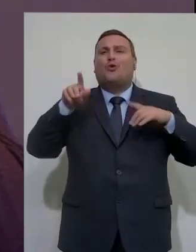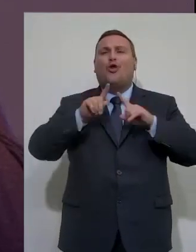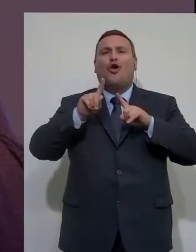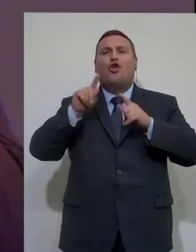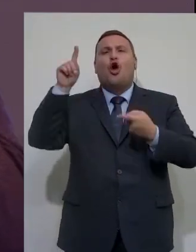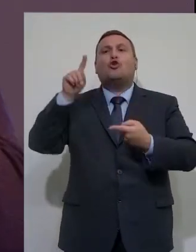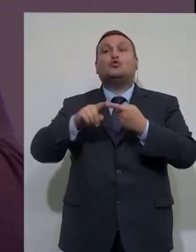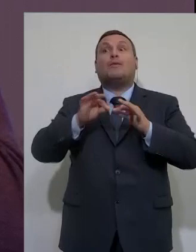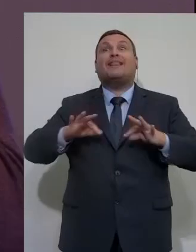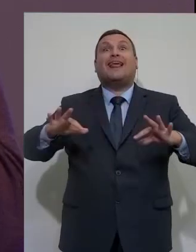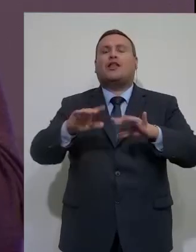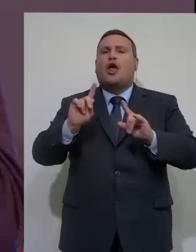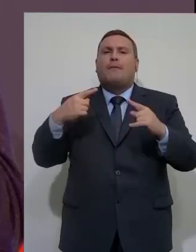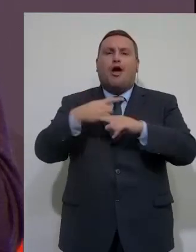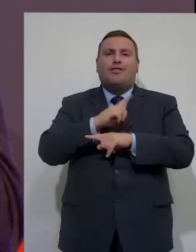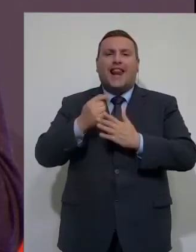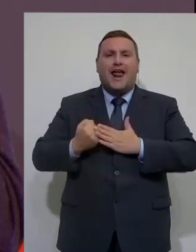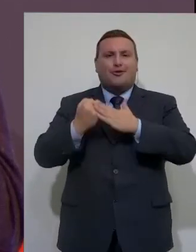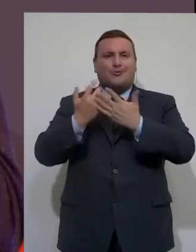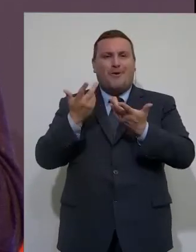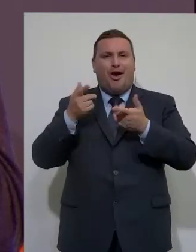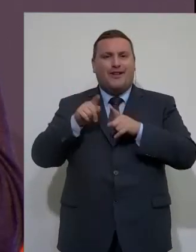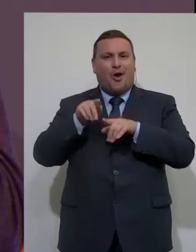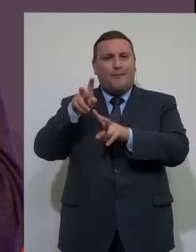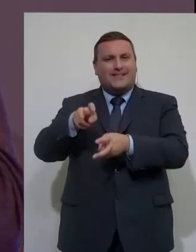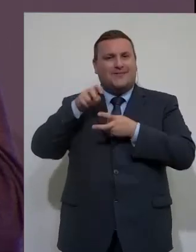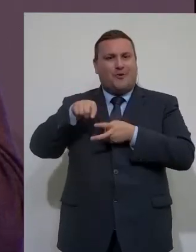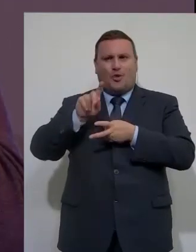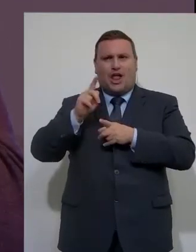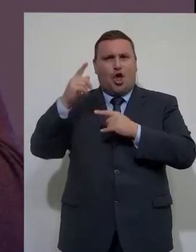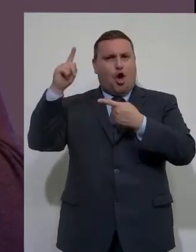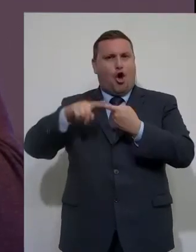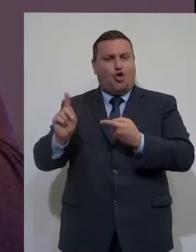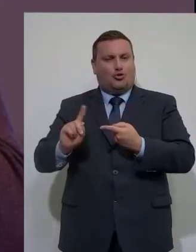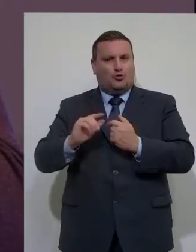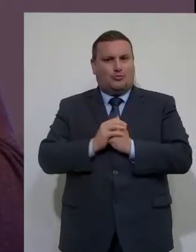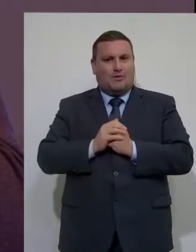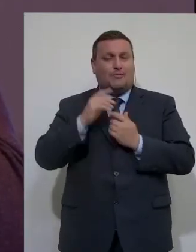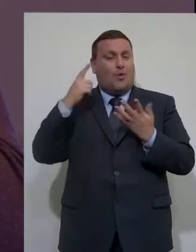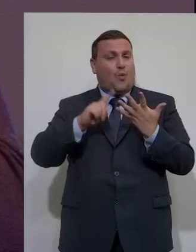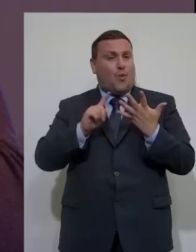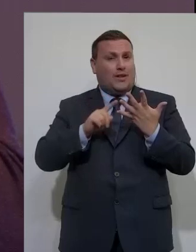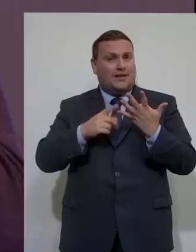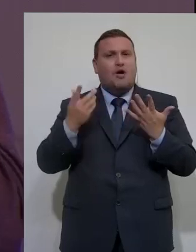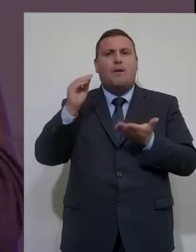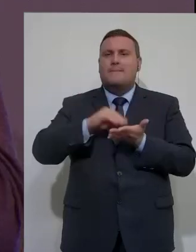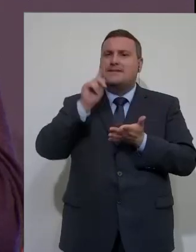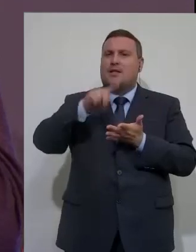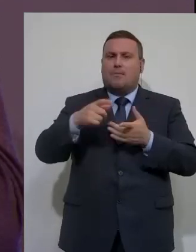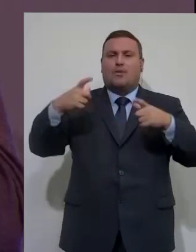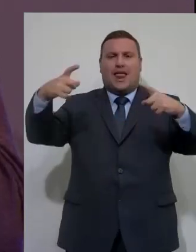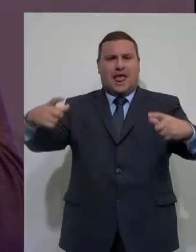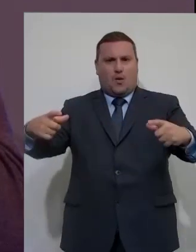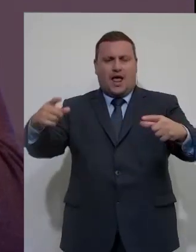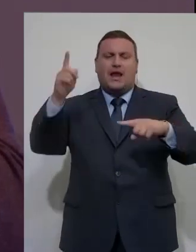perfetto. Non ultimo, volevo ricordare il fatto che oltre la metà delle nostre strutture è presente nell'ambito balneare e lacuale, quindi